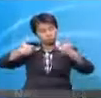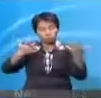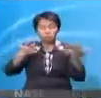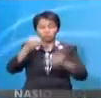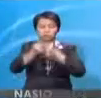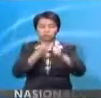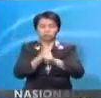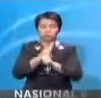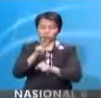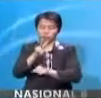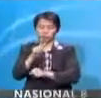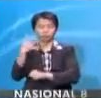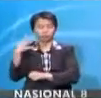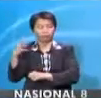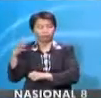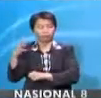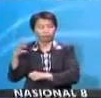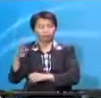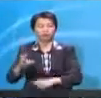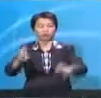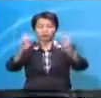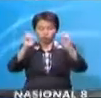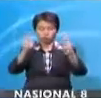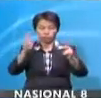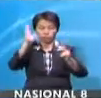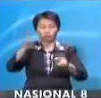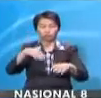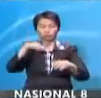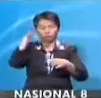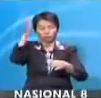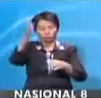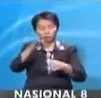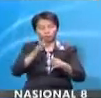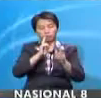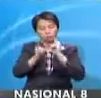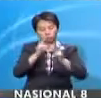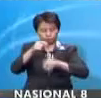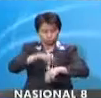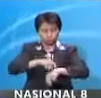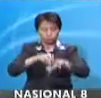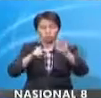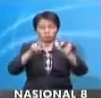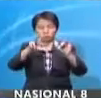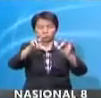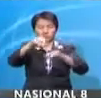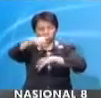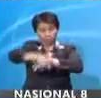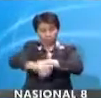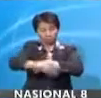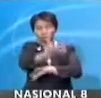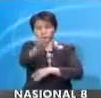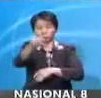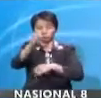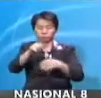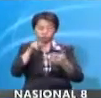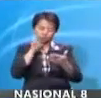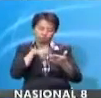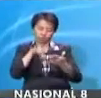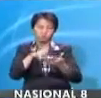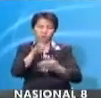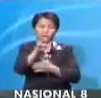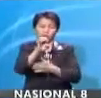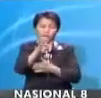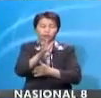pada tahun 2014. Baik, itu yang akan dibawakan sekitar jam 8.30 nanti. Anda boleh membaca di laman